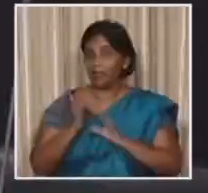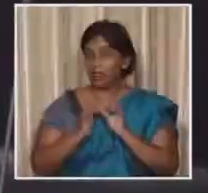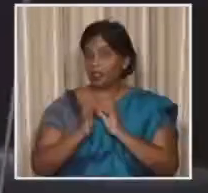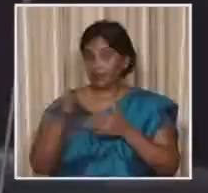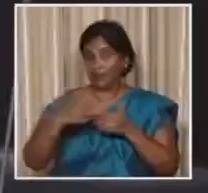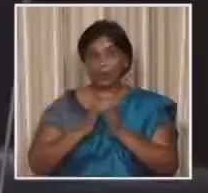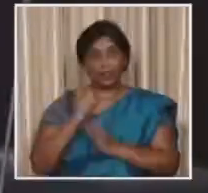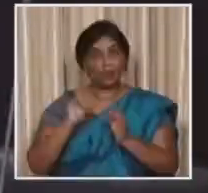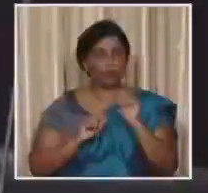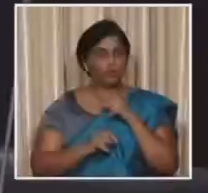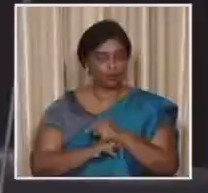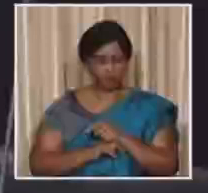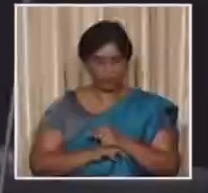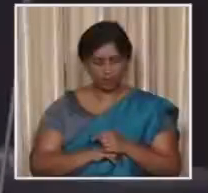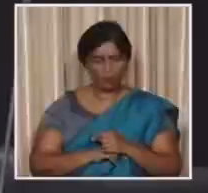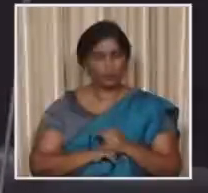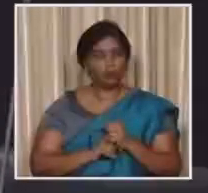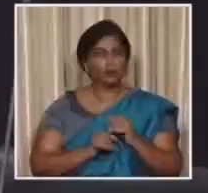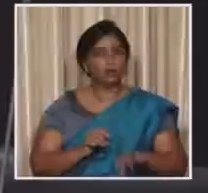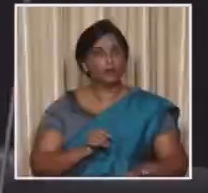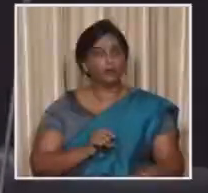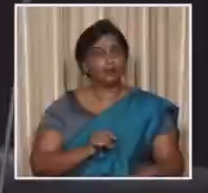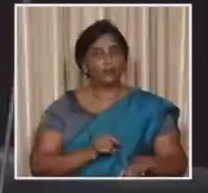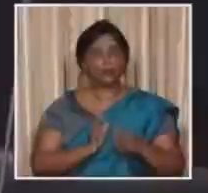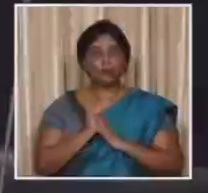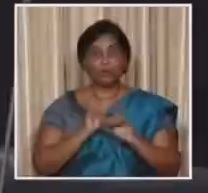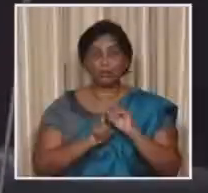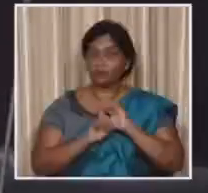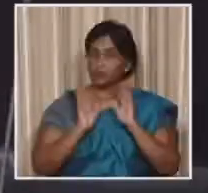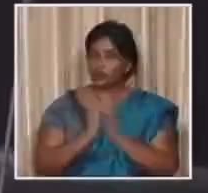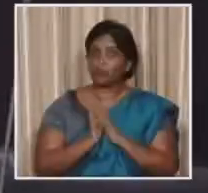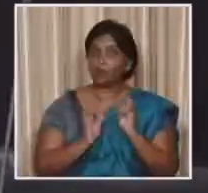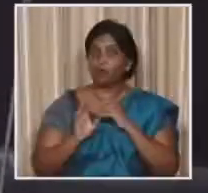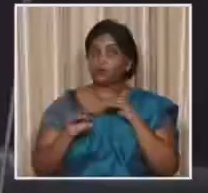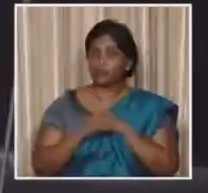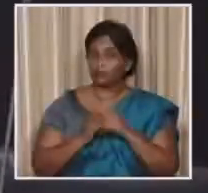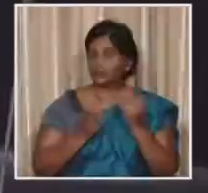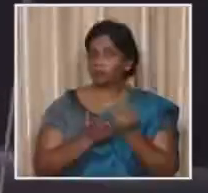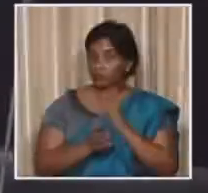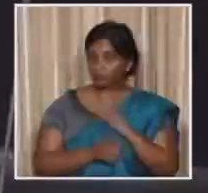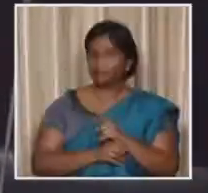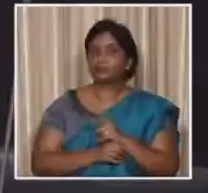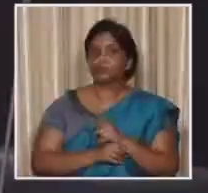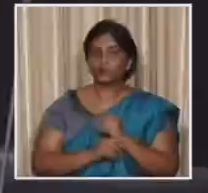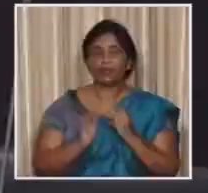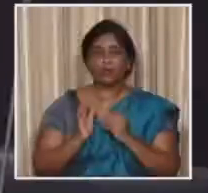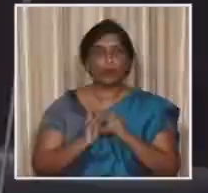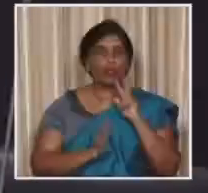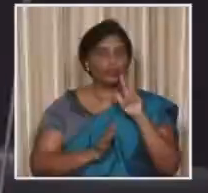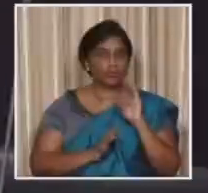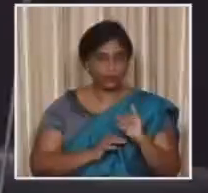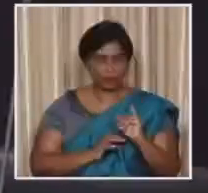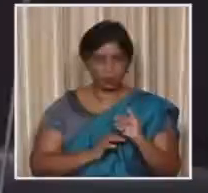කාර්යාලයට ජනමාධ්‍ය අමාත්‍යාංශයේ අනිත් අමාත්‍යාංශයට මගේ කාර්යාලයට වෙන් වෙලා තියෙනවා මිලියන